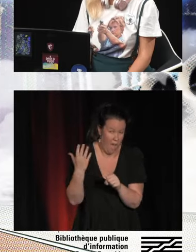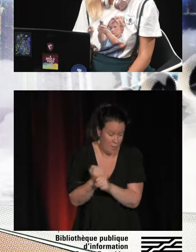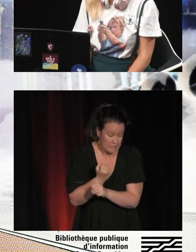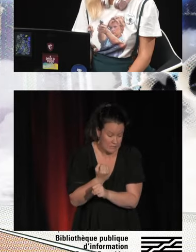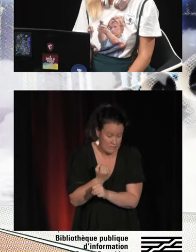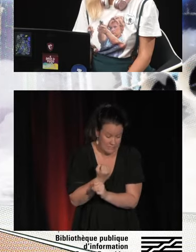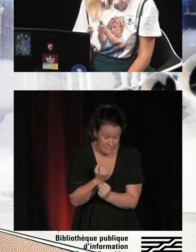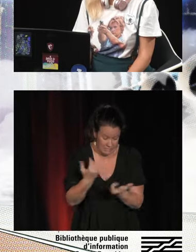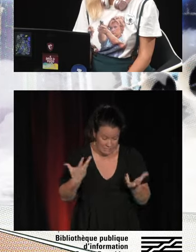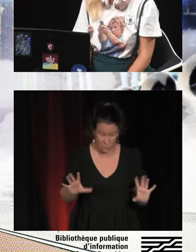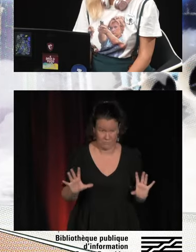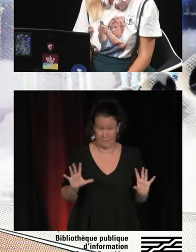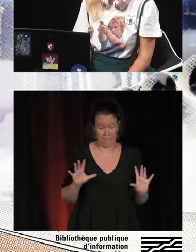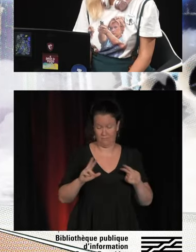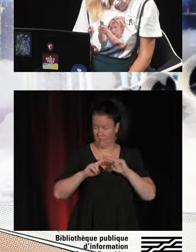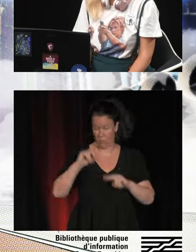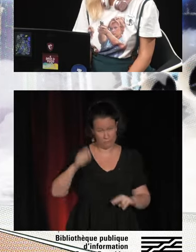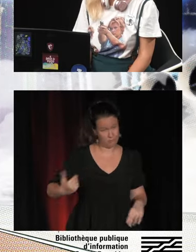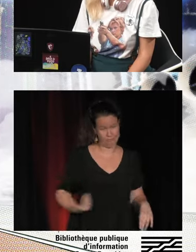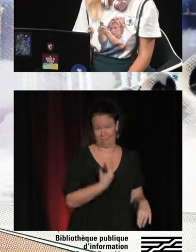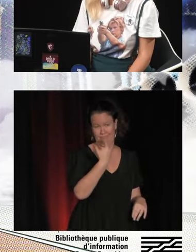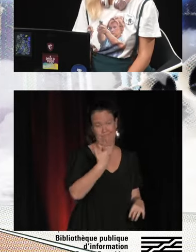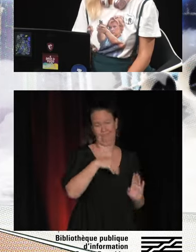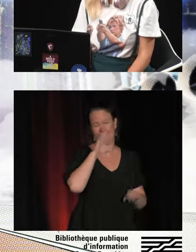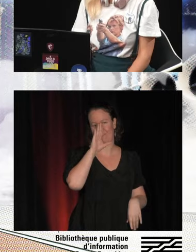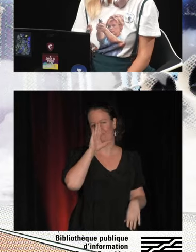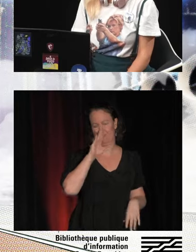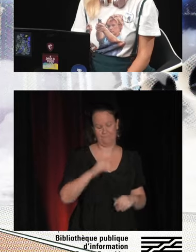fois où je n'ai pas pris le dégât en question.